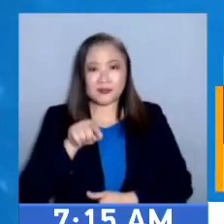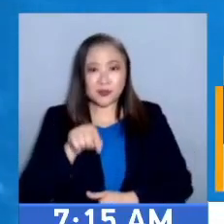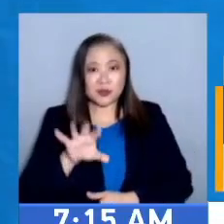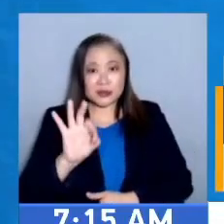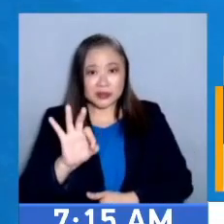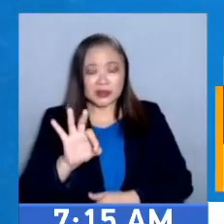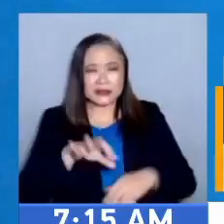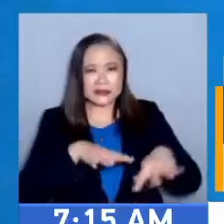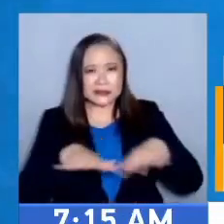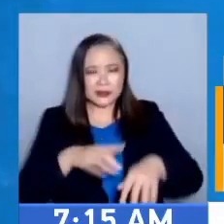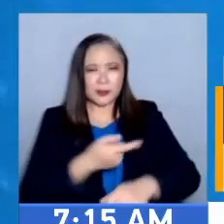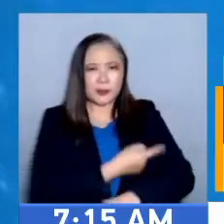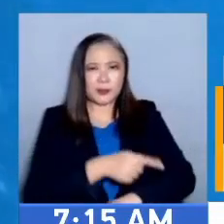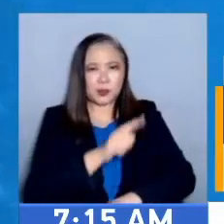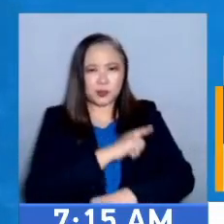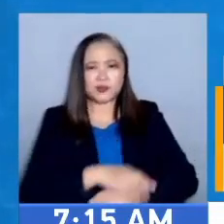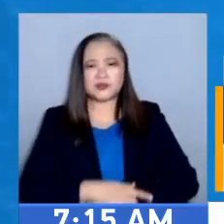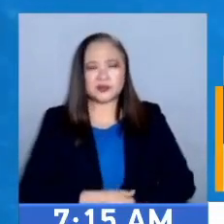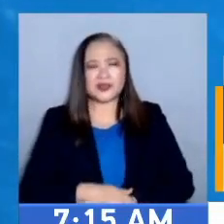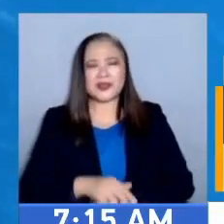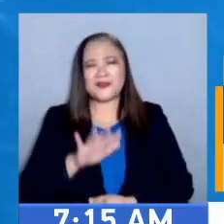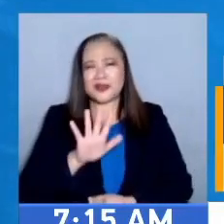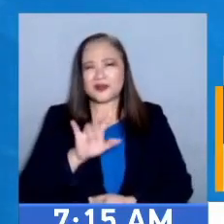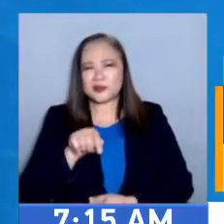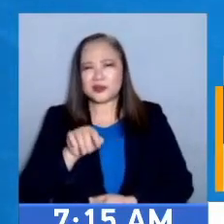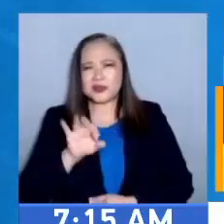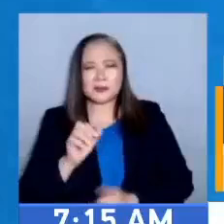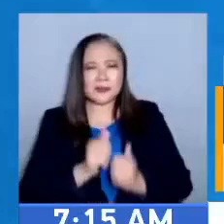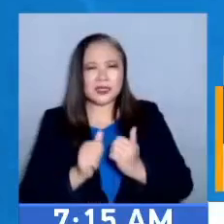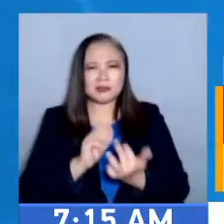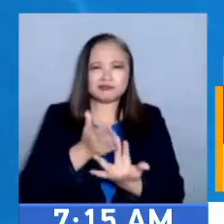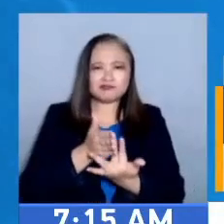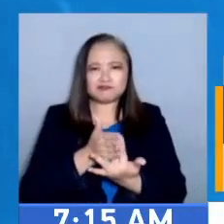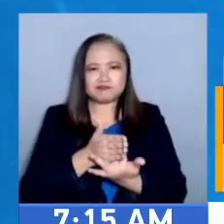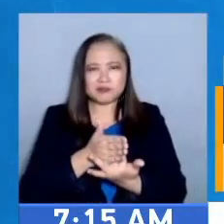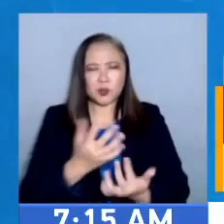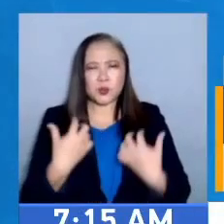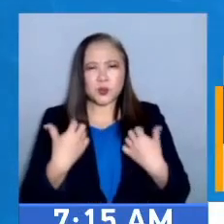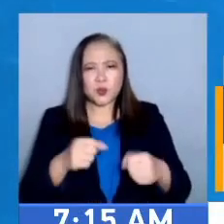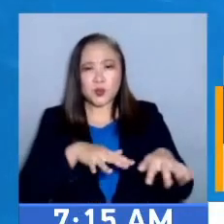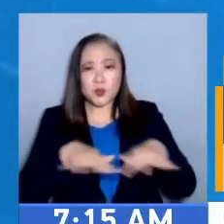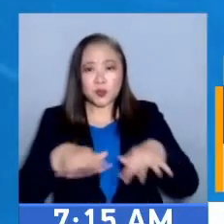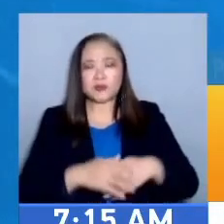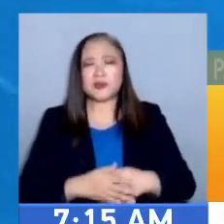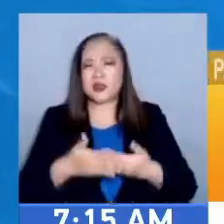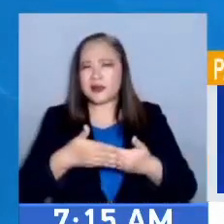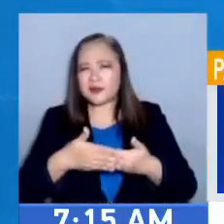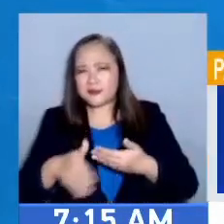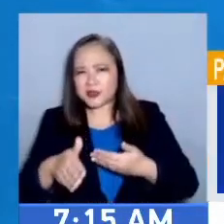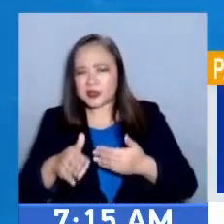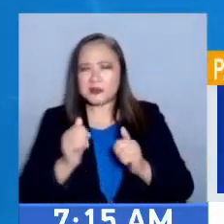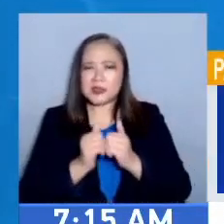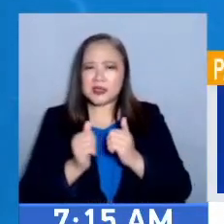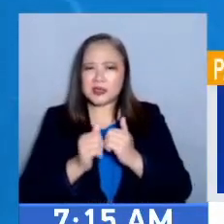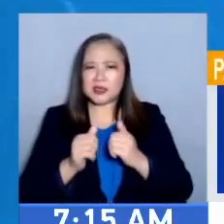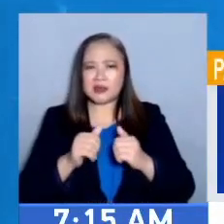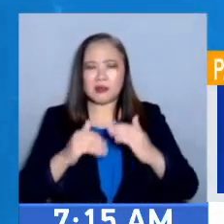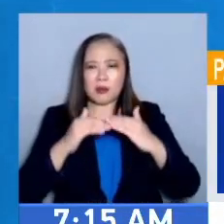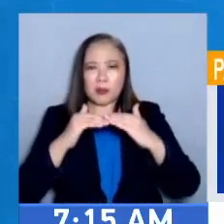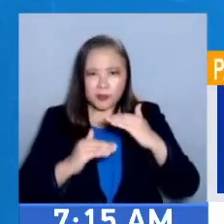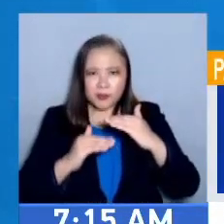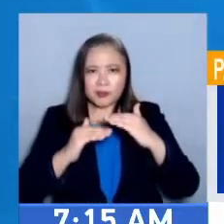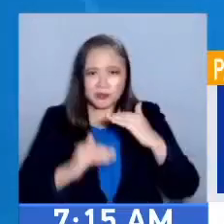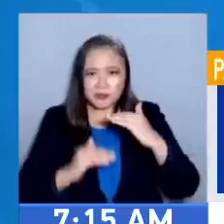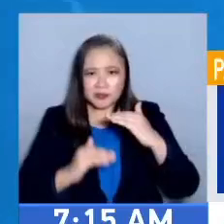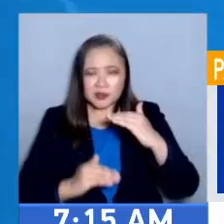considered as a moderate earthquake so Uh usually Uh yung after Shocks po would be 1 degree lower than the main shock so most likely around